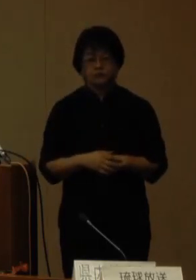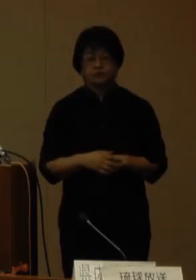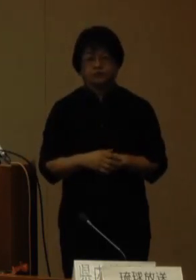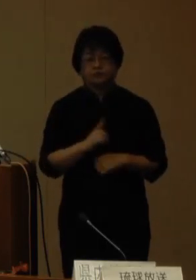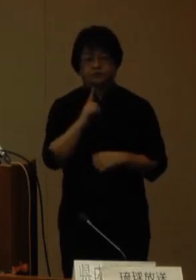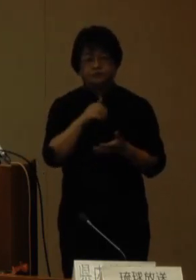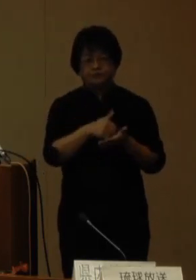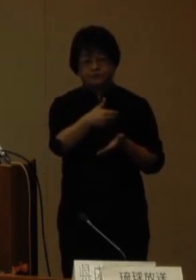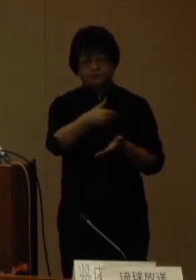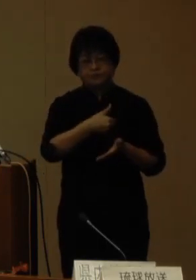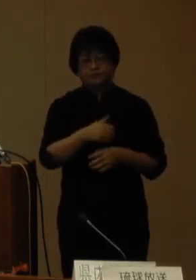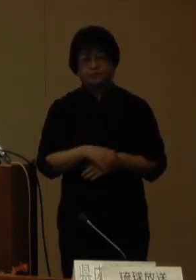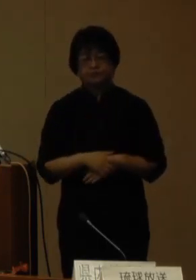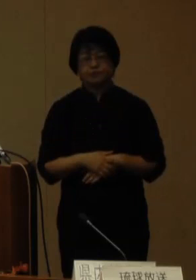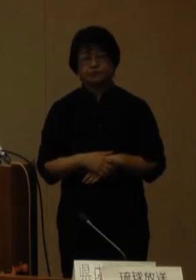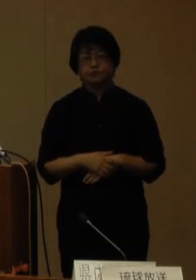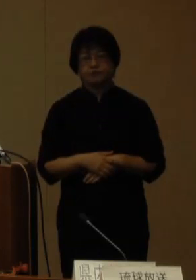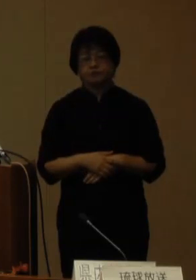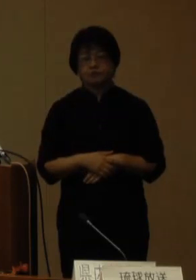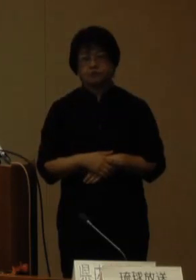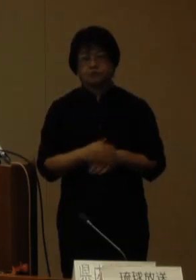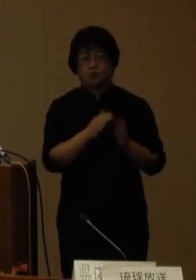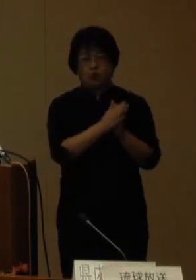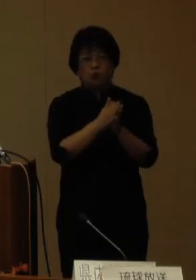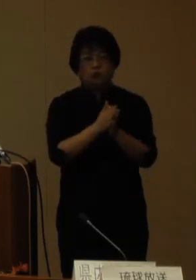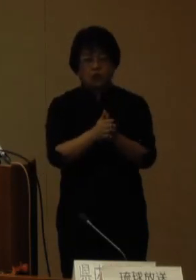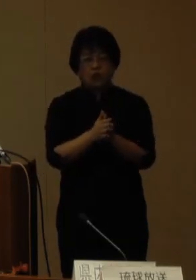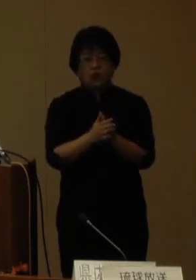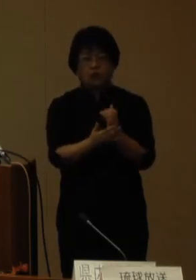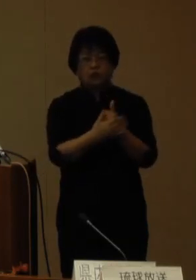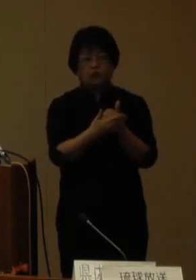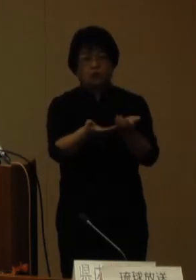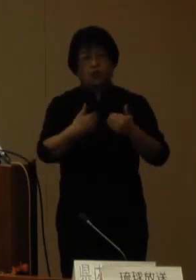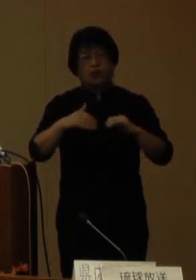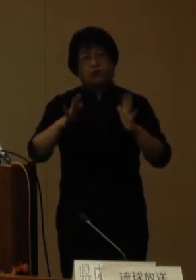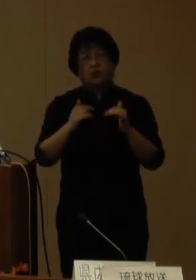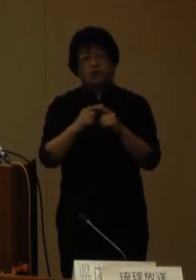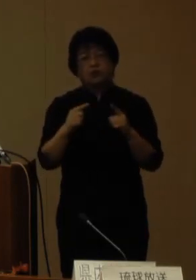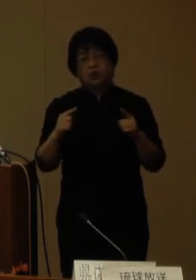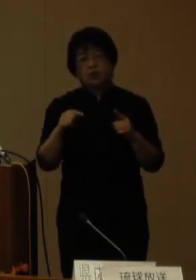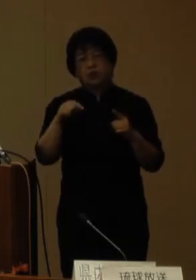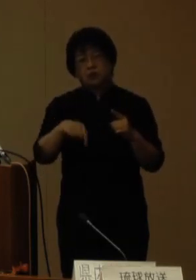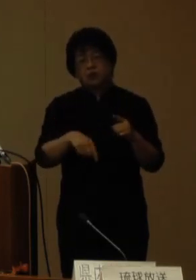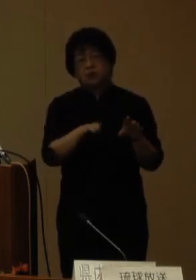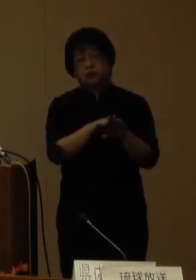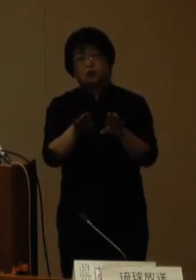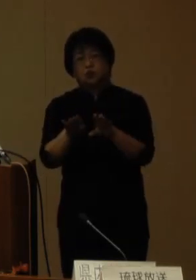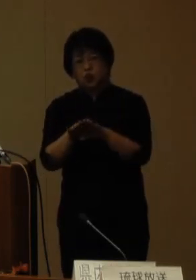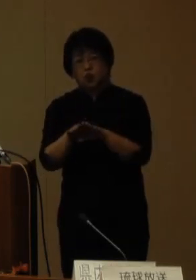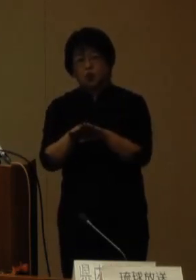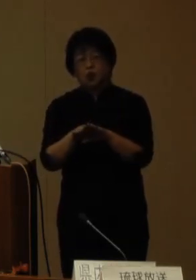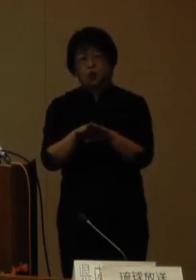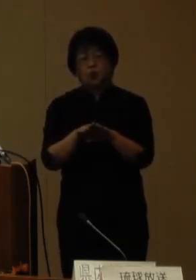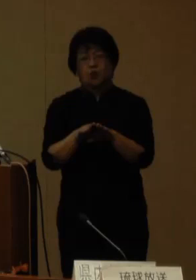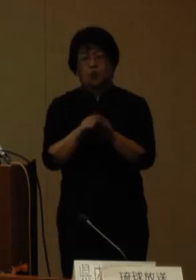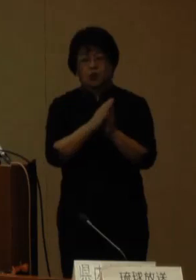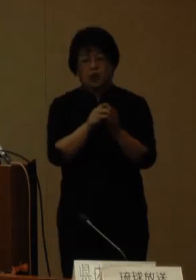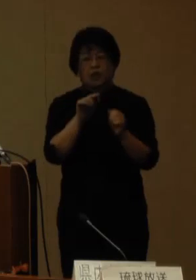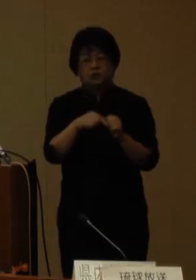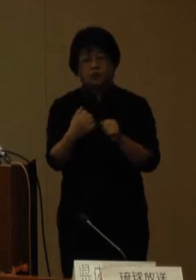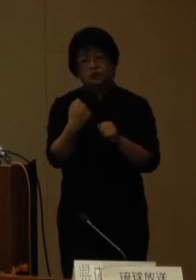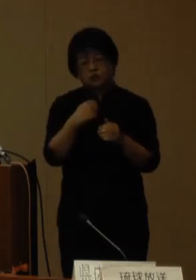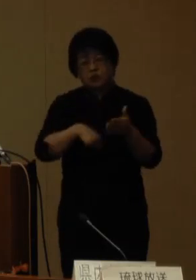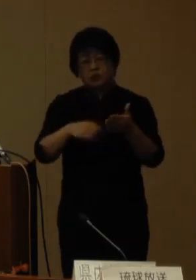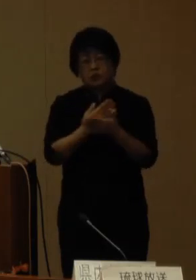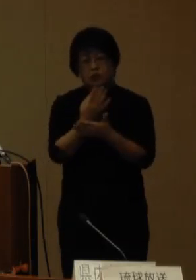って、こうして、その要請に応じない中で、今緊急事態宣言によって休業要請というのはより強い措置に踏み込むわけですけれども、